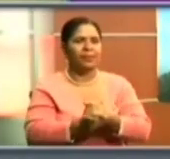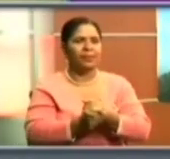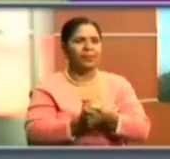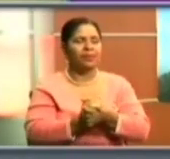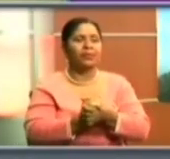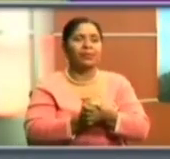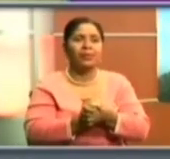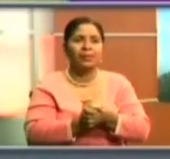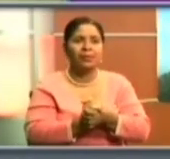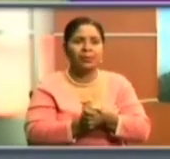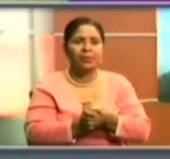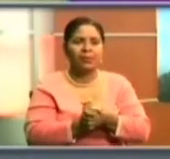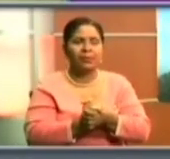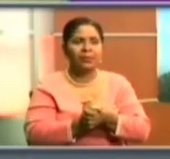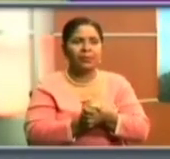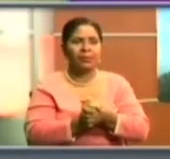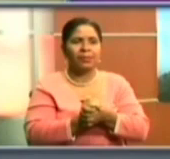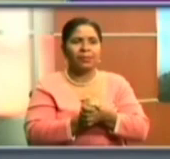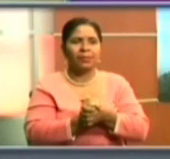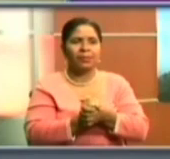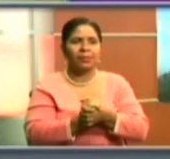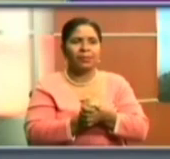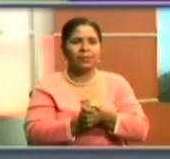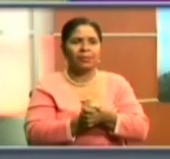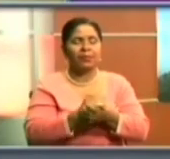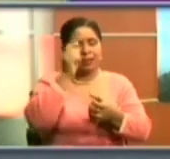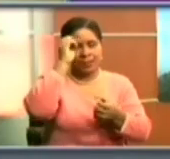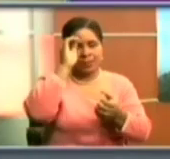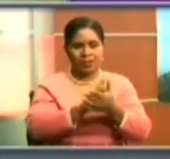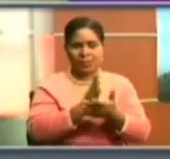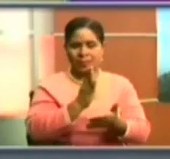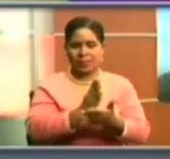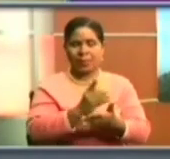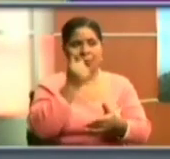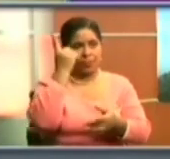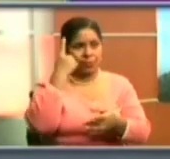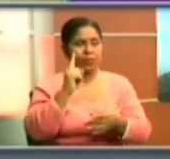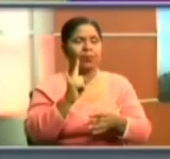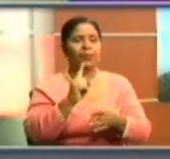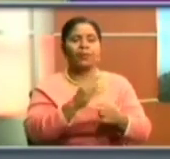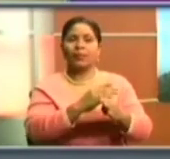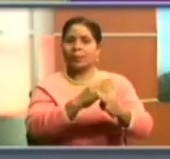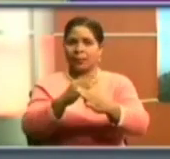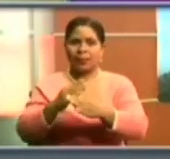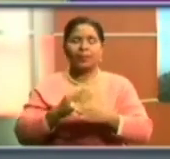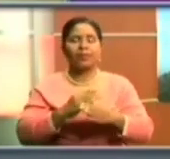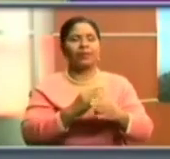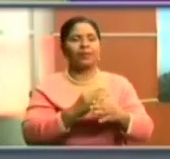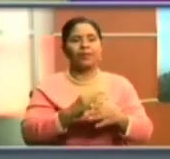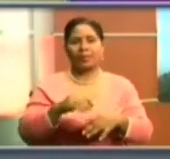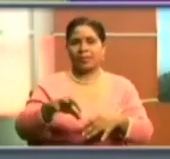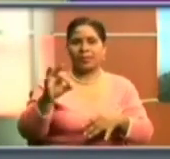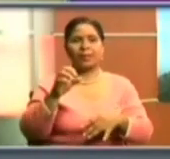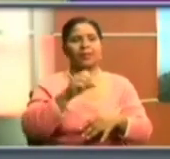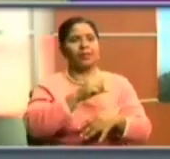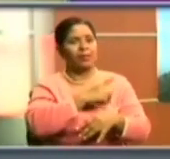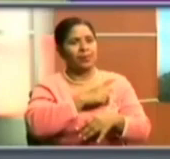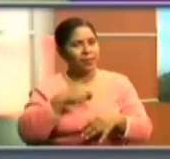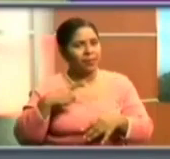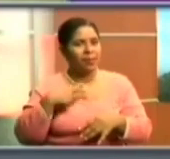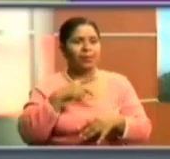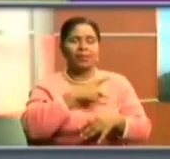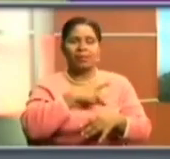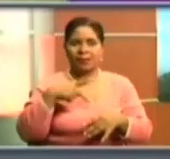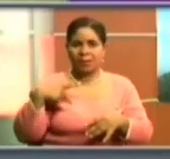président du Sénat, moi quoi que moi là pour me défendre intérêt parlementaire, sénateur.